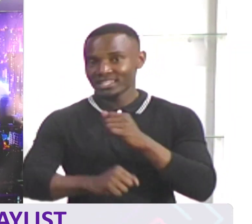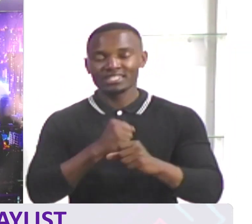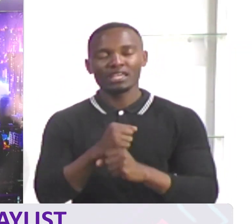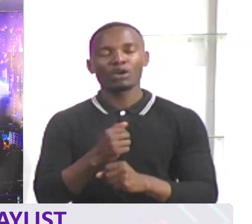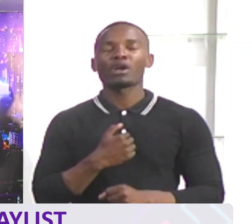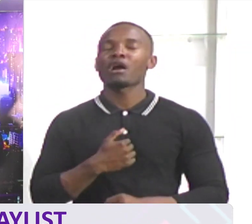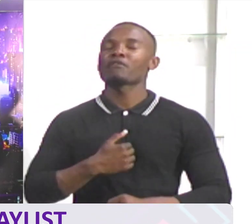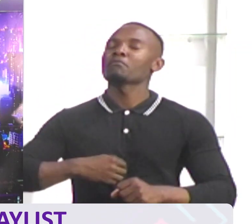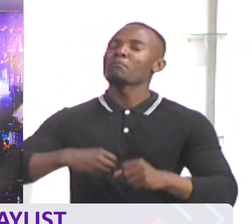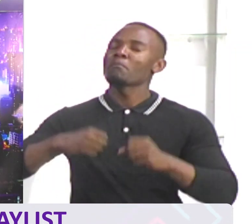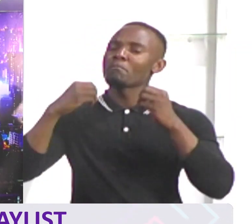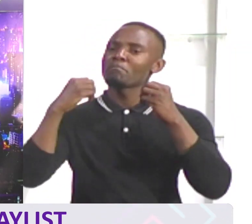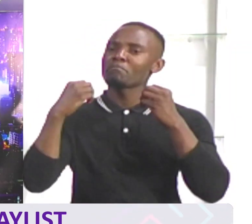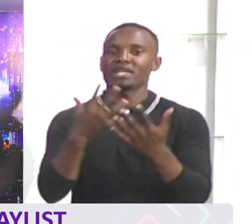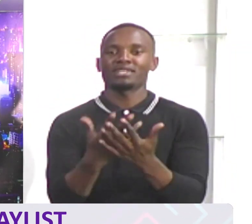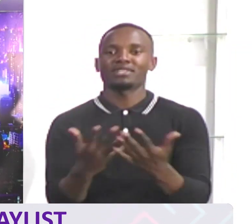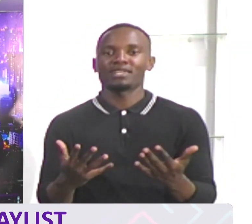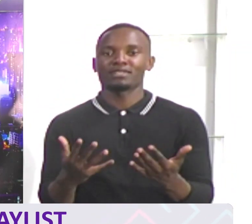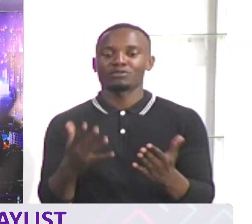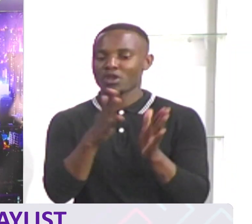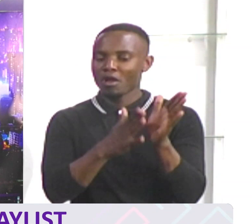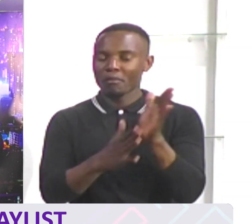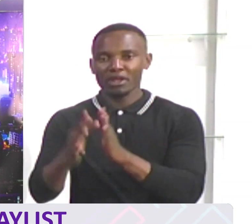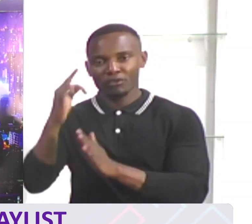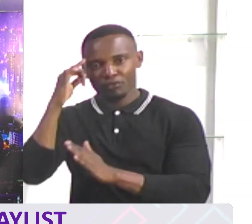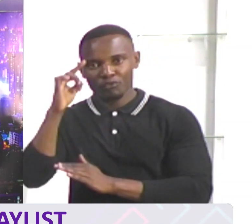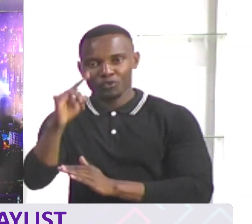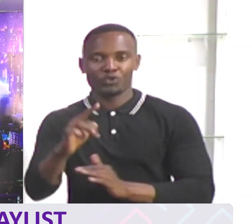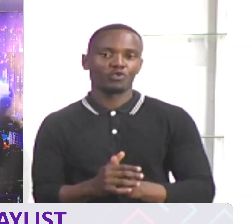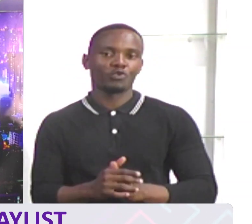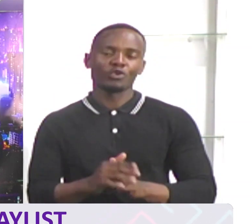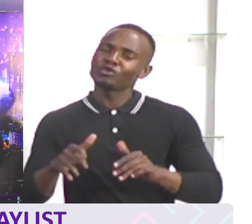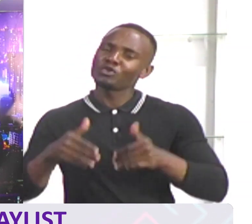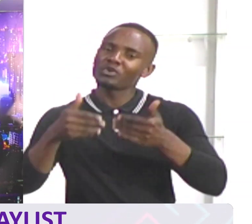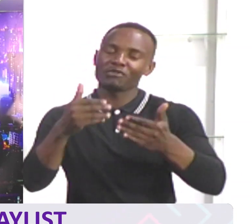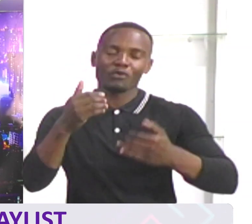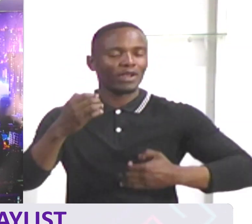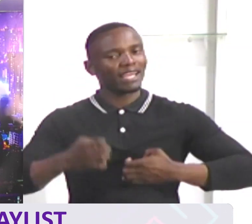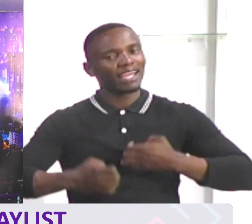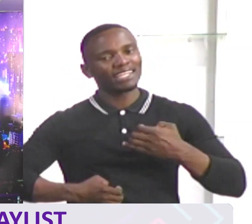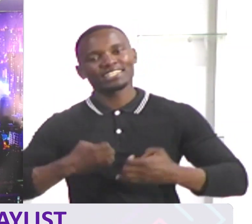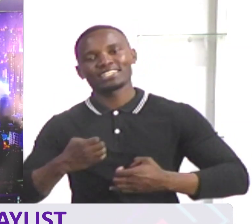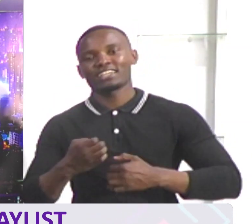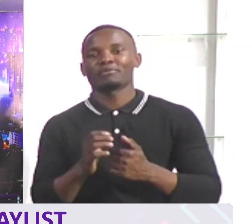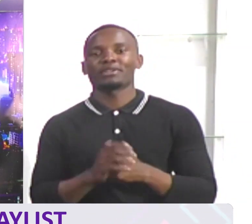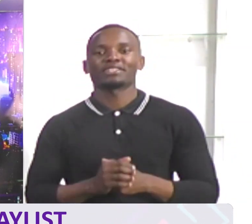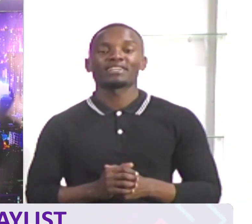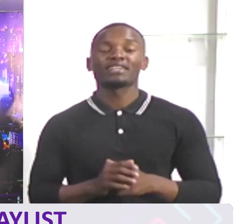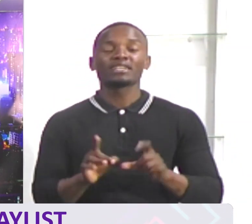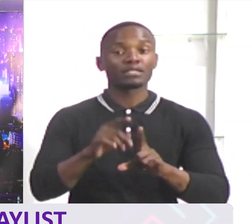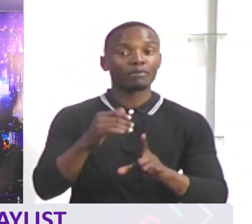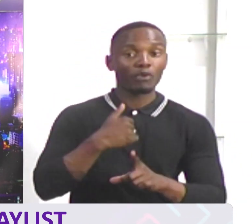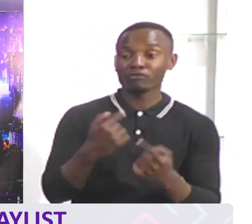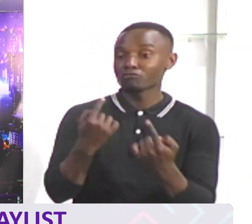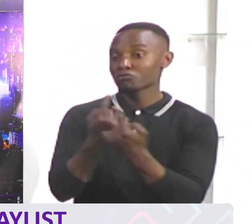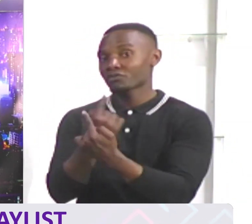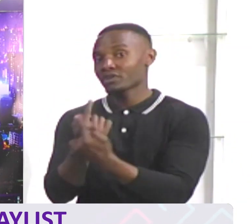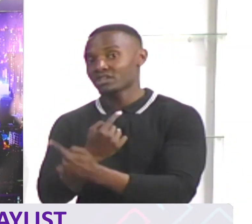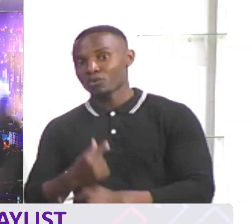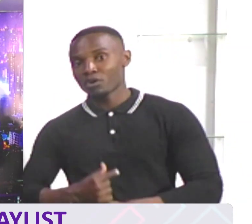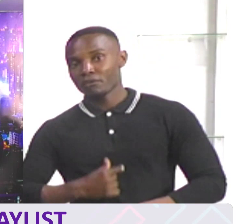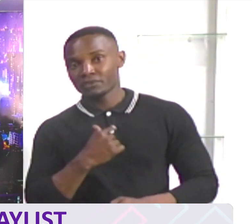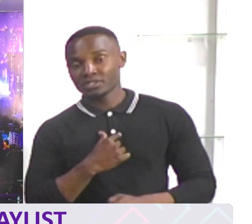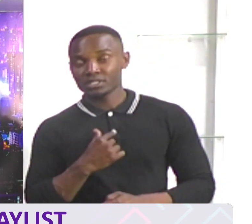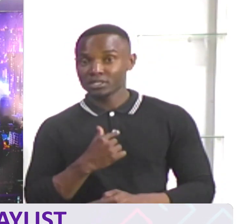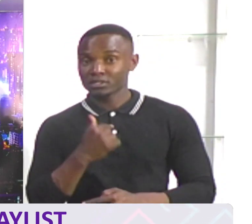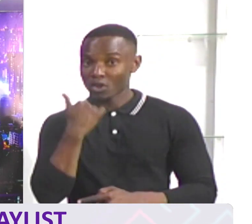far as, you know, bringing entertainment at the comfort of your home. So, you know, we have magest kadha watoka na kamna sisi mwaka riding